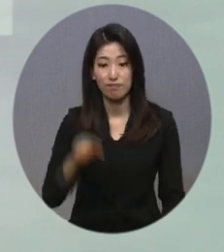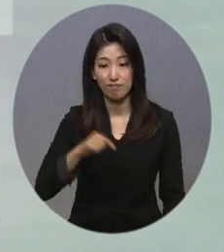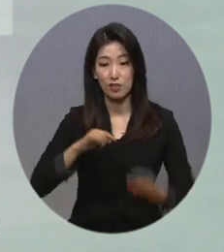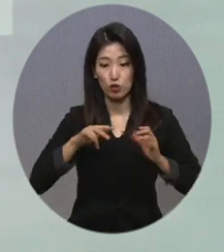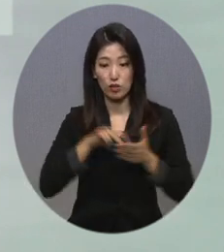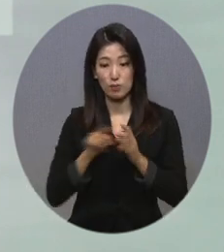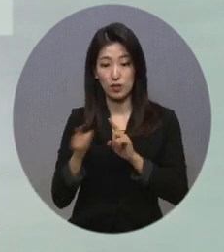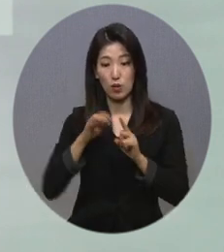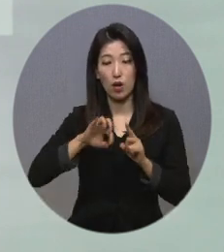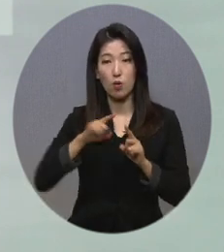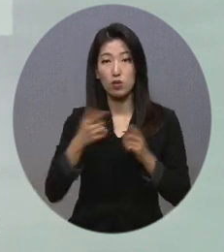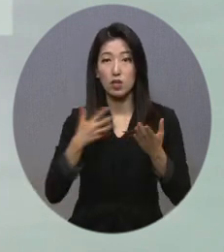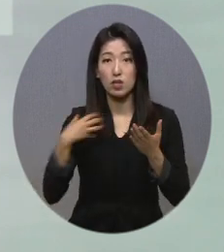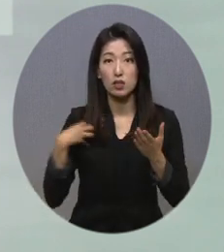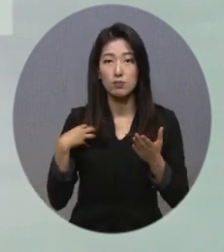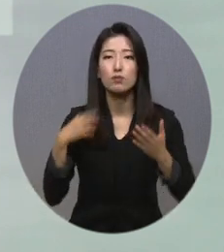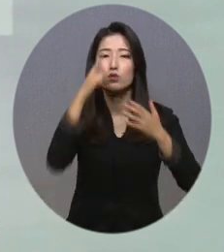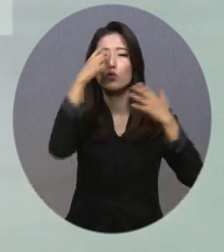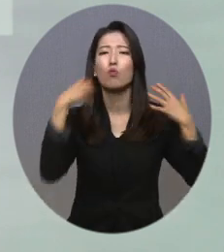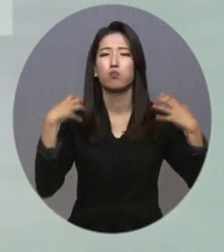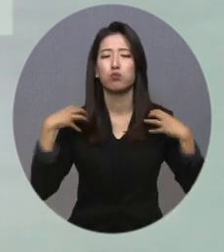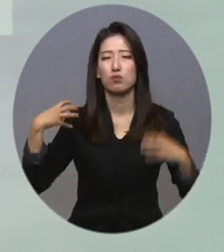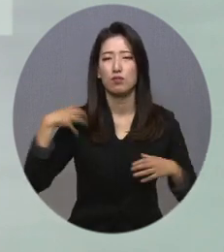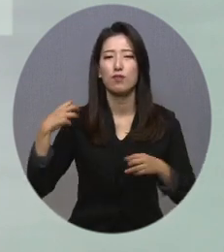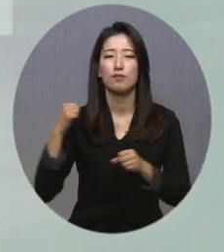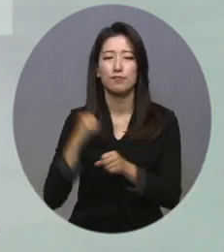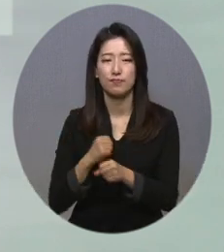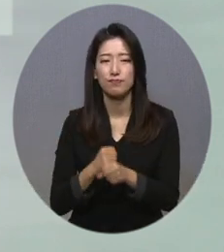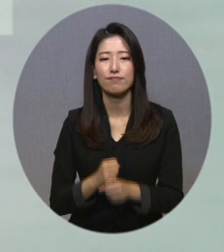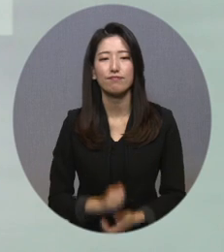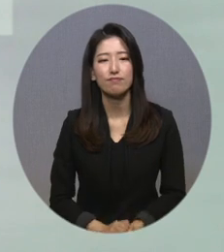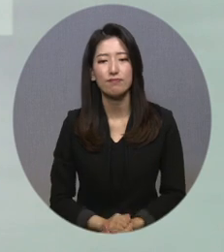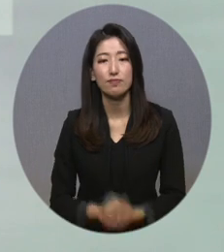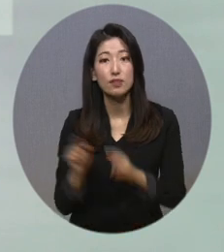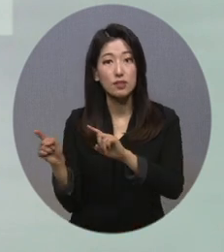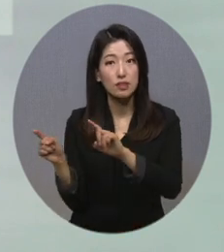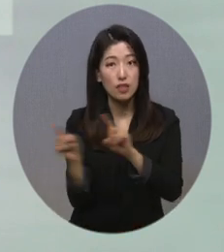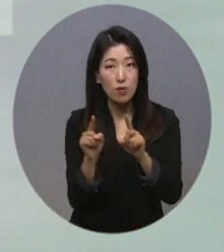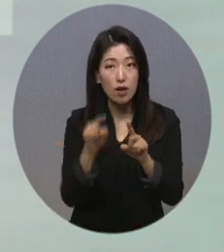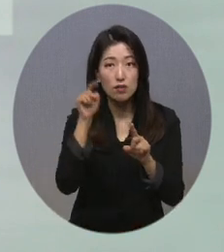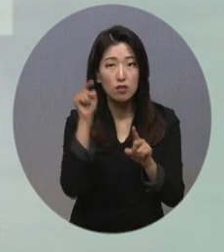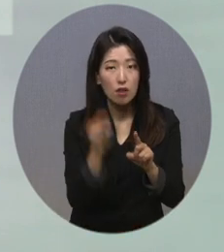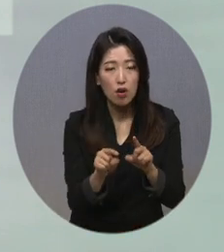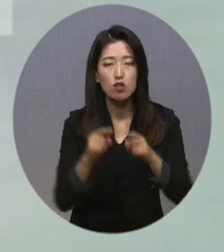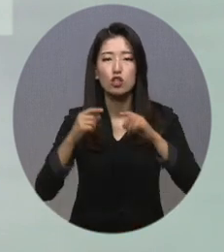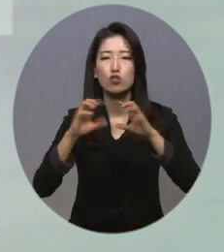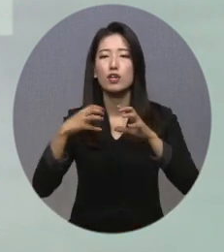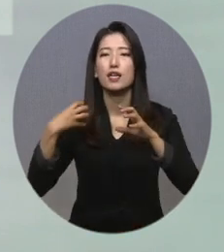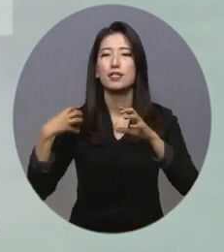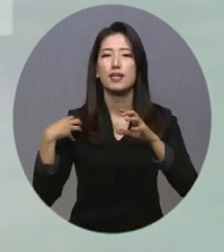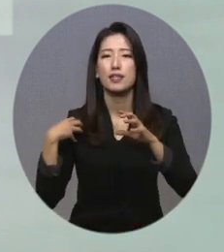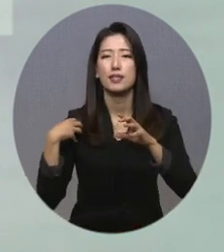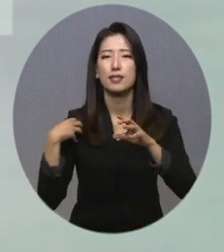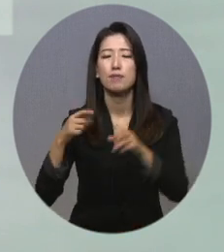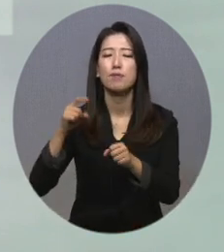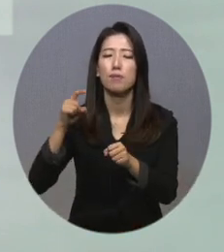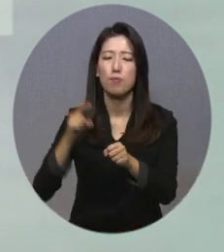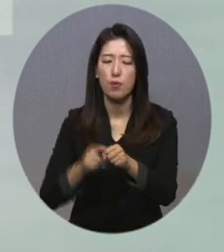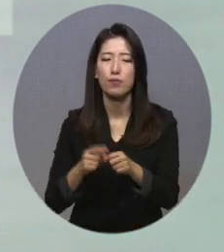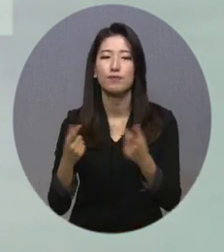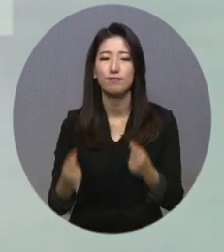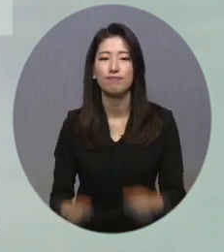재활 의료와 장애인 복지는 국가와 사회의 책임이라는 것입니다. 저희는 모두를 위한 재활,